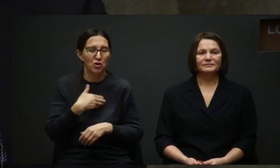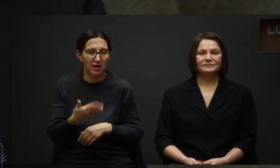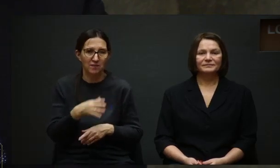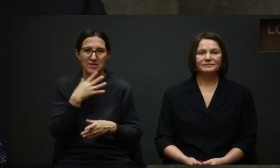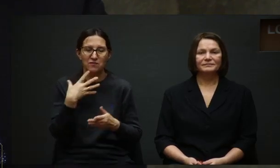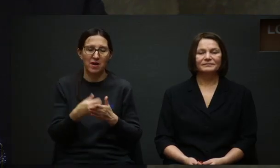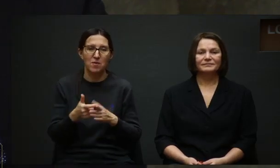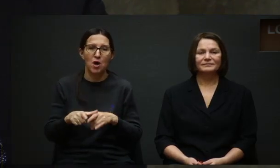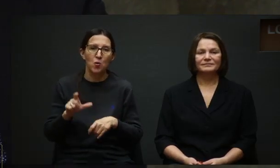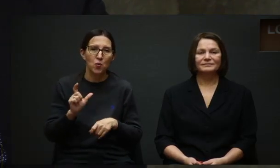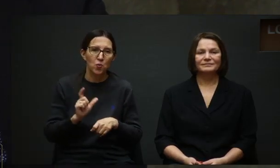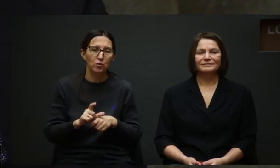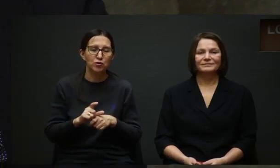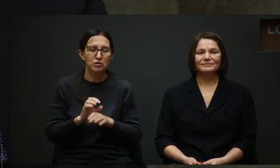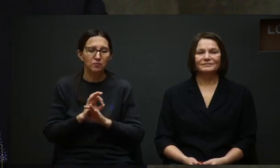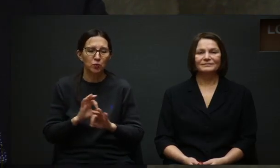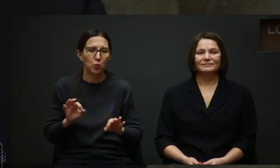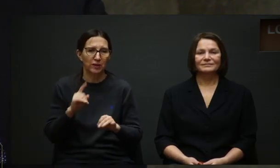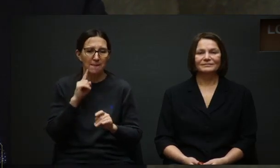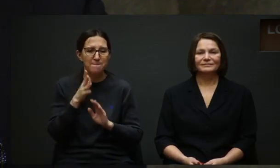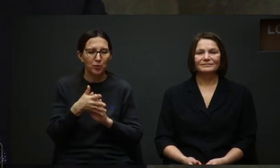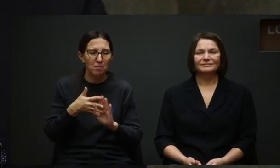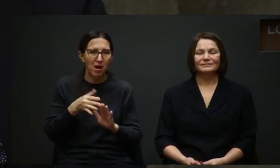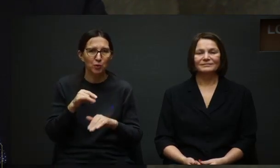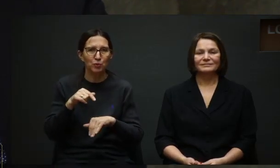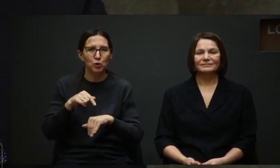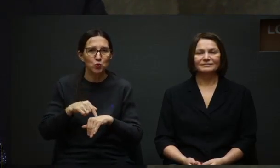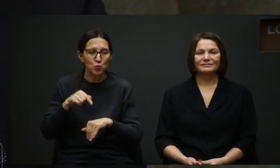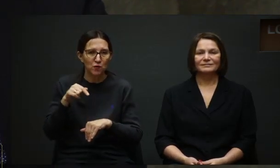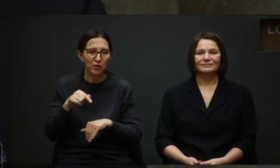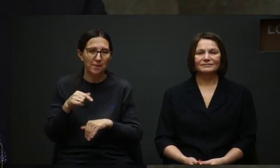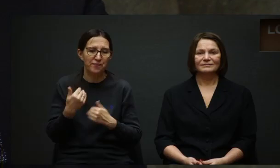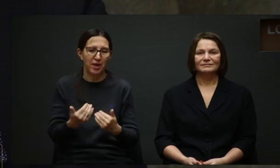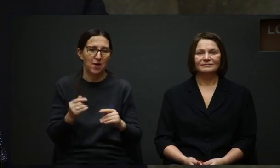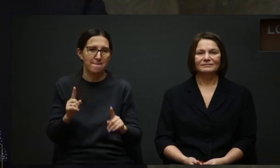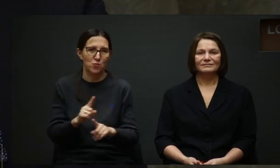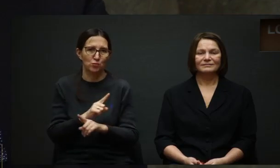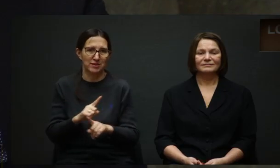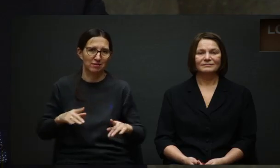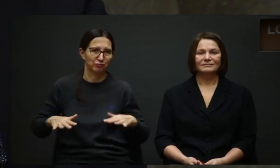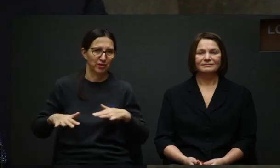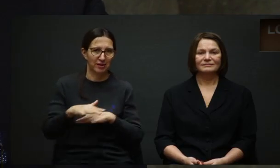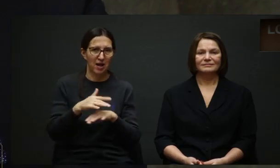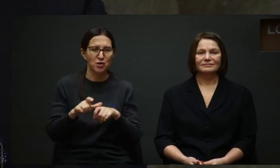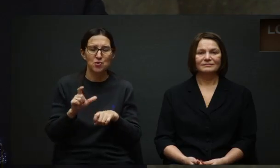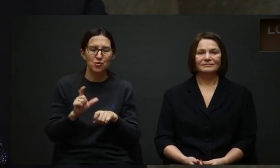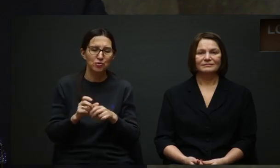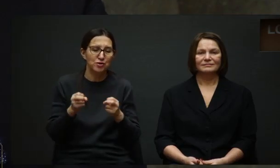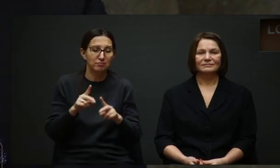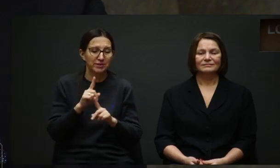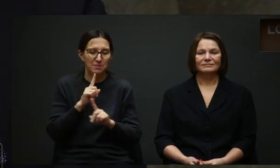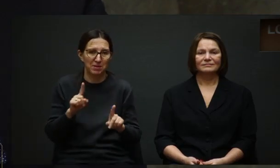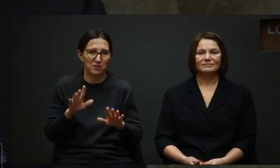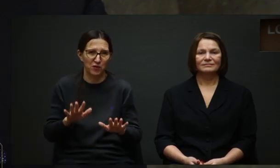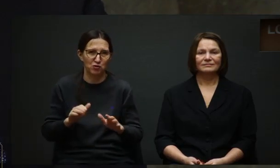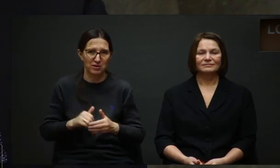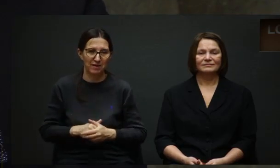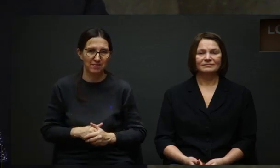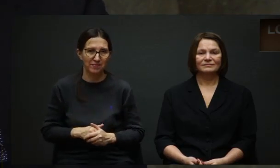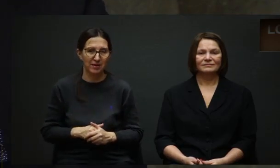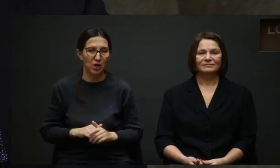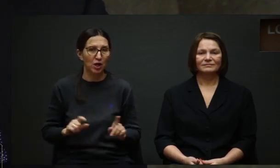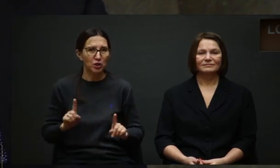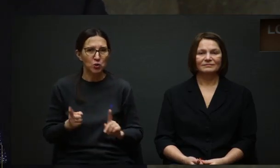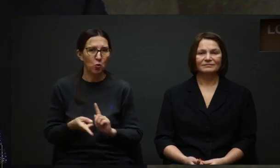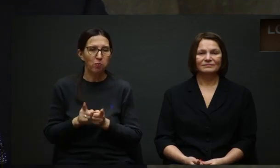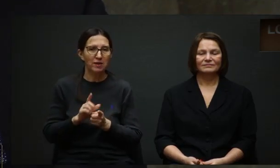своим очень тонким пониманием и чувствованием музейной ткани, которая очень специфическая. Чтобы